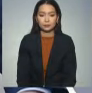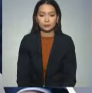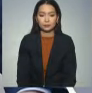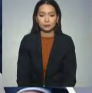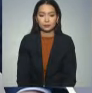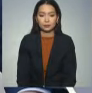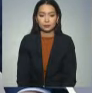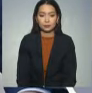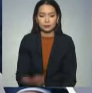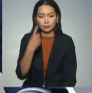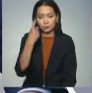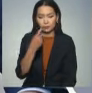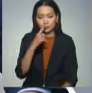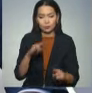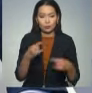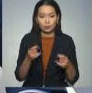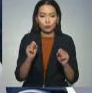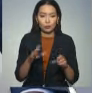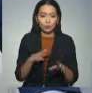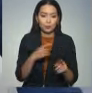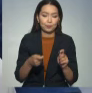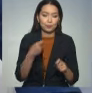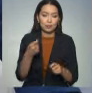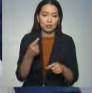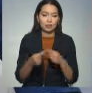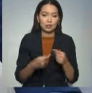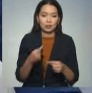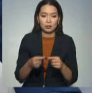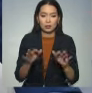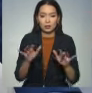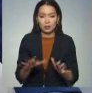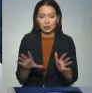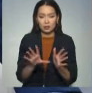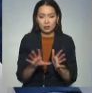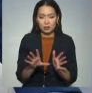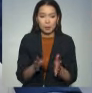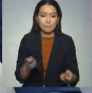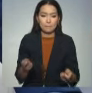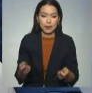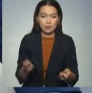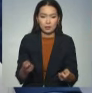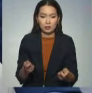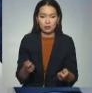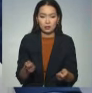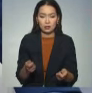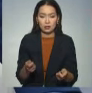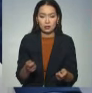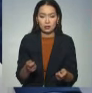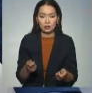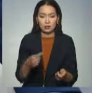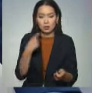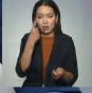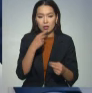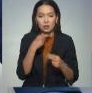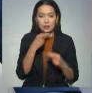Заявление на легализацию можно будет подать через портал электронного правительства или путем личного